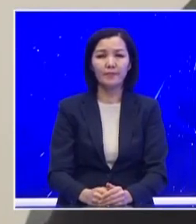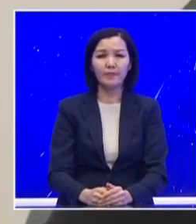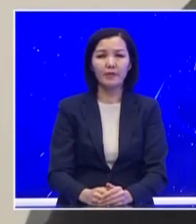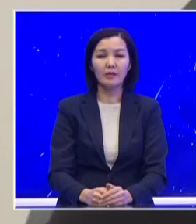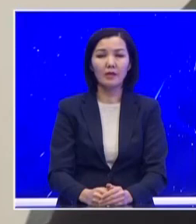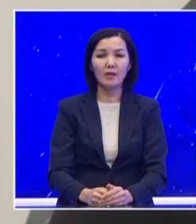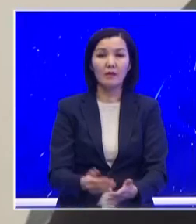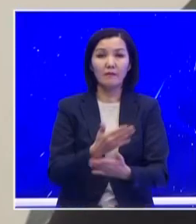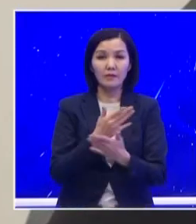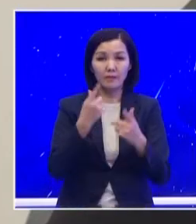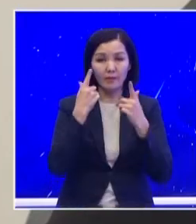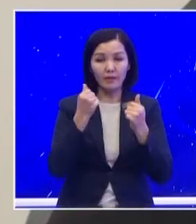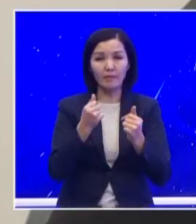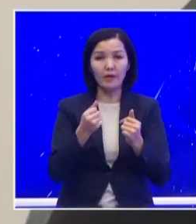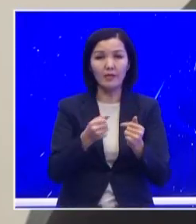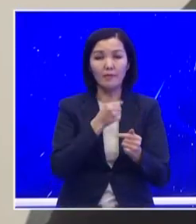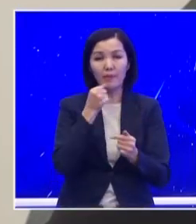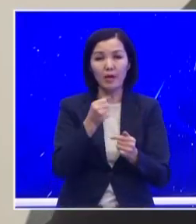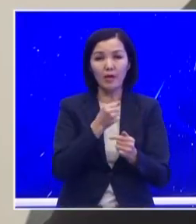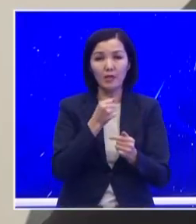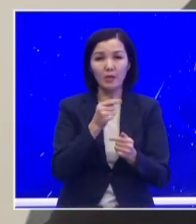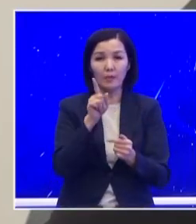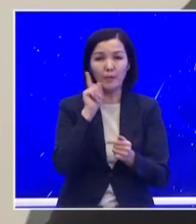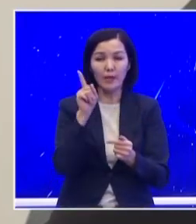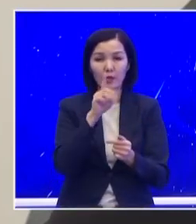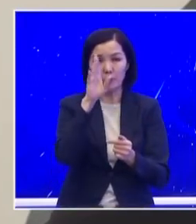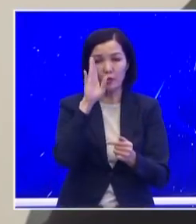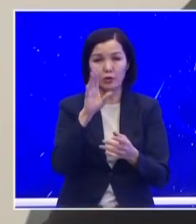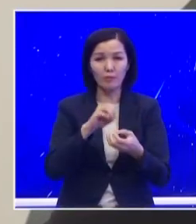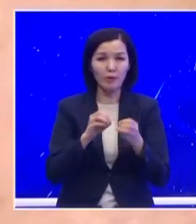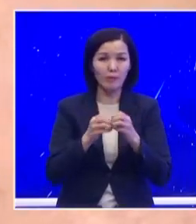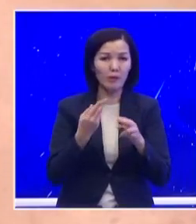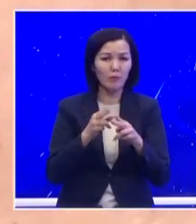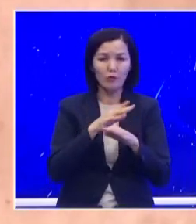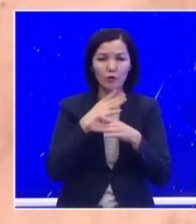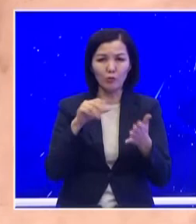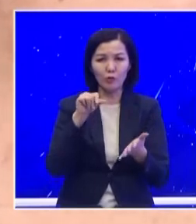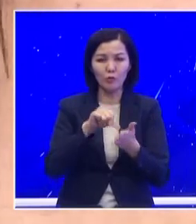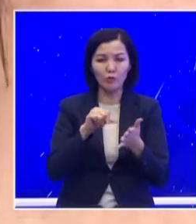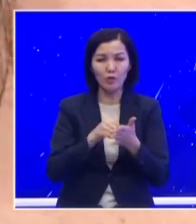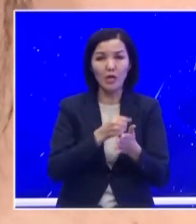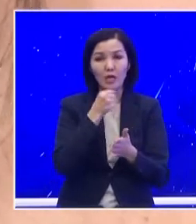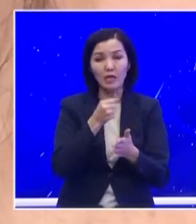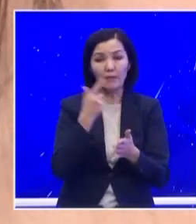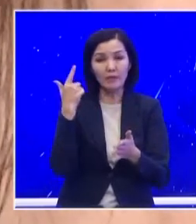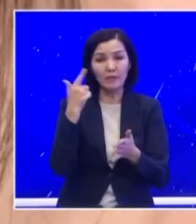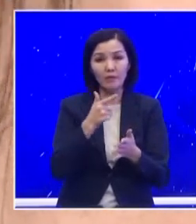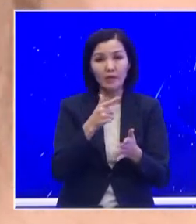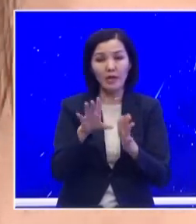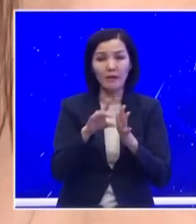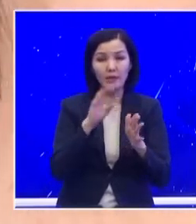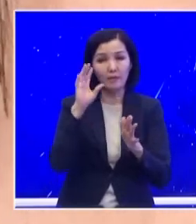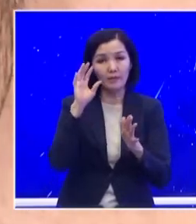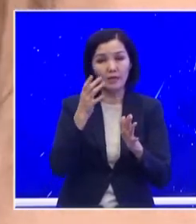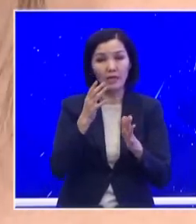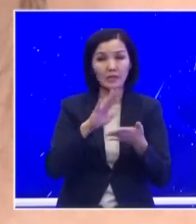Как вы понимаете, среди подростков часто возникают ситуации, требующие вмешательства взрослых. Грамотный специалист, сумеющий определить